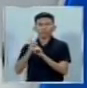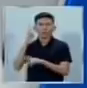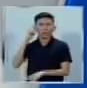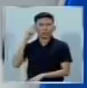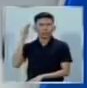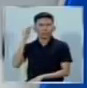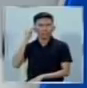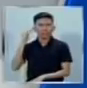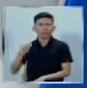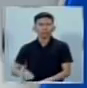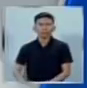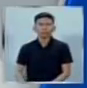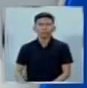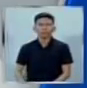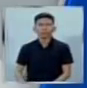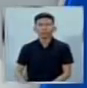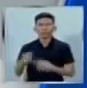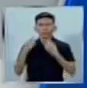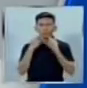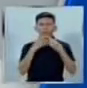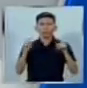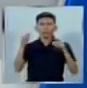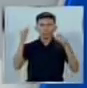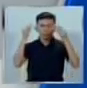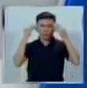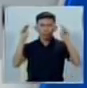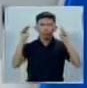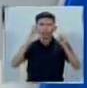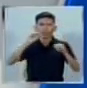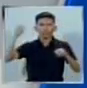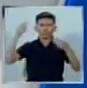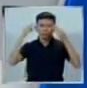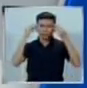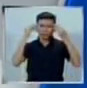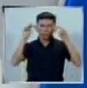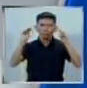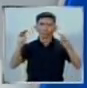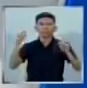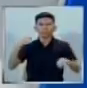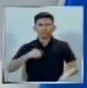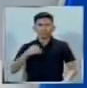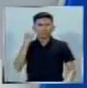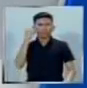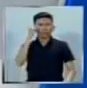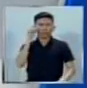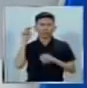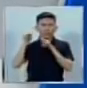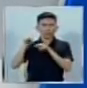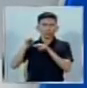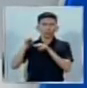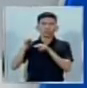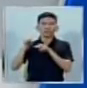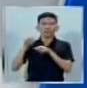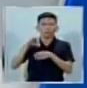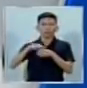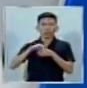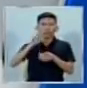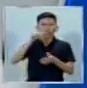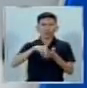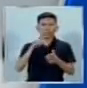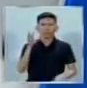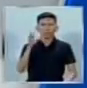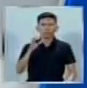at vice-alkalde dito sa lungsod. Yan muna pinaka-latest. Ako si James Agustin, nakatutok sa eleksyon 2019. James, ilang